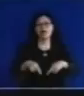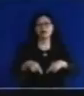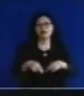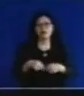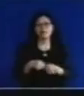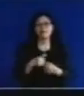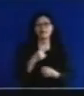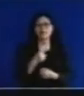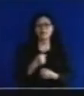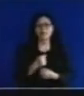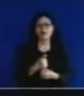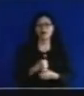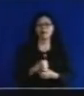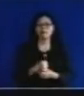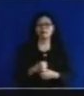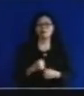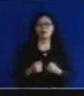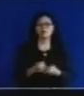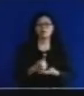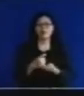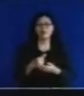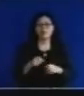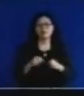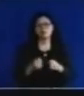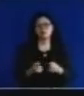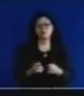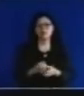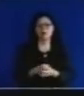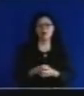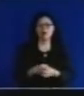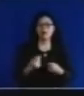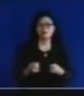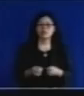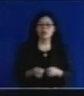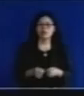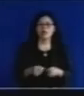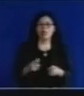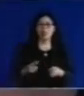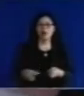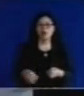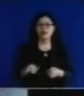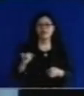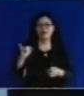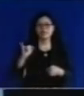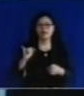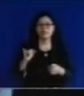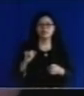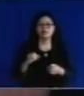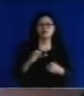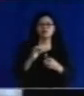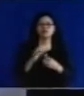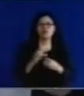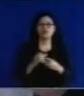bulan sudah rusak lagi. Ya, kemudian mau investasi sudah contoh